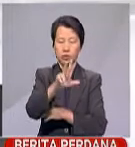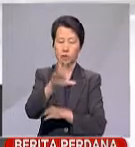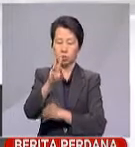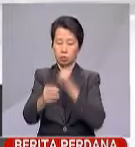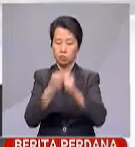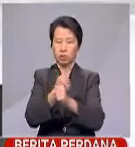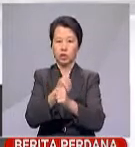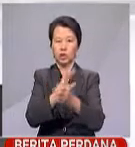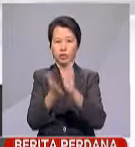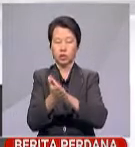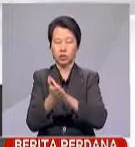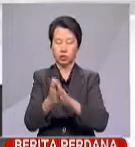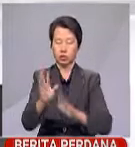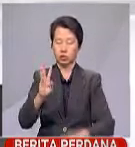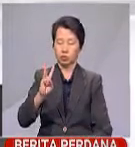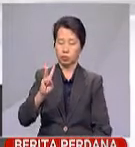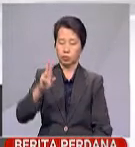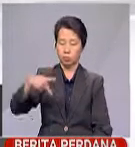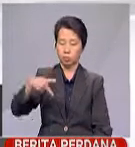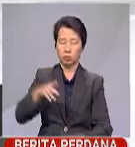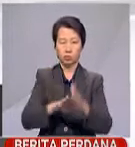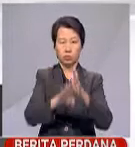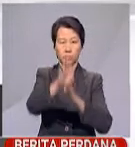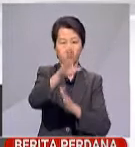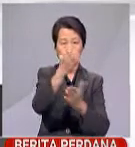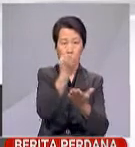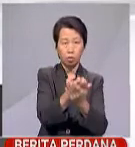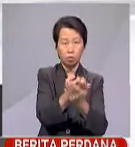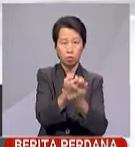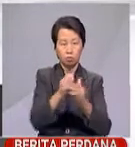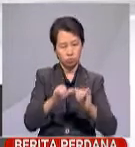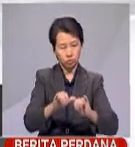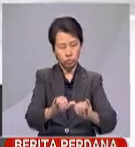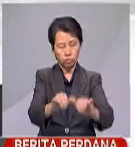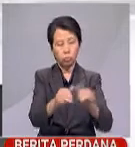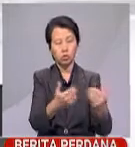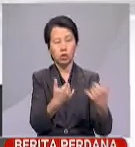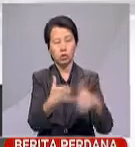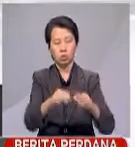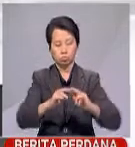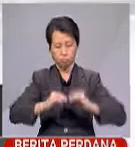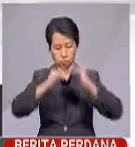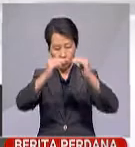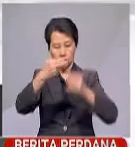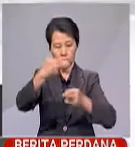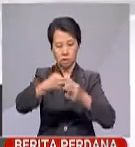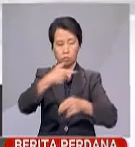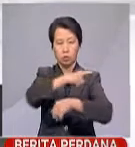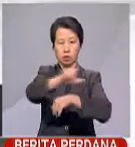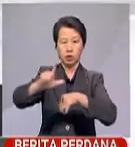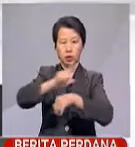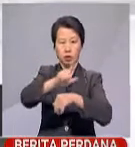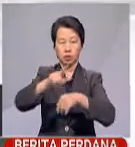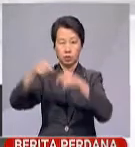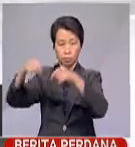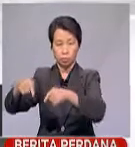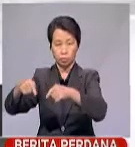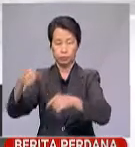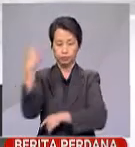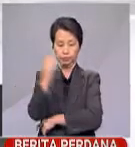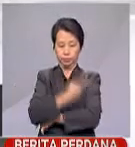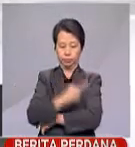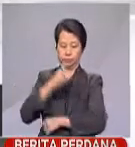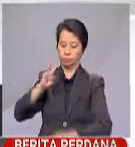tahun sebagai wilayah persekutuan. Pertumbuhan ekonominya yang holistik melonjakkan lagi nama Labuan di rantau ini. Sempena Hari